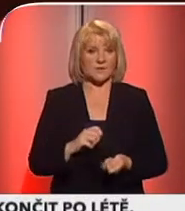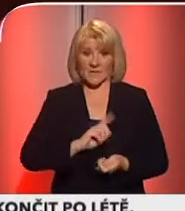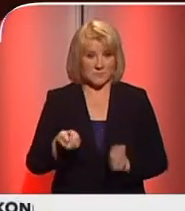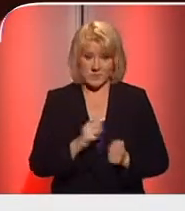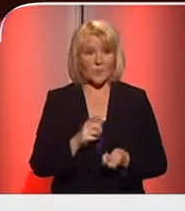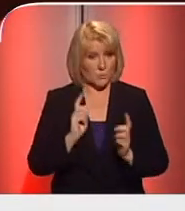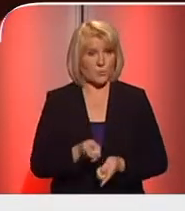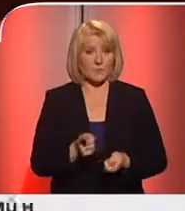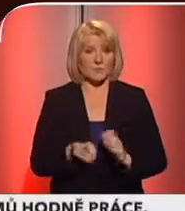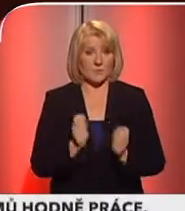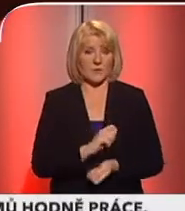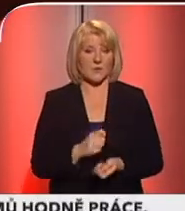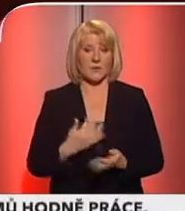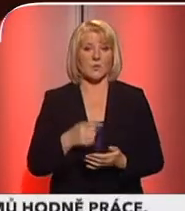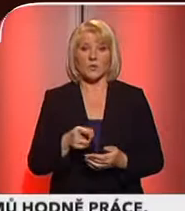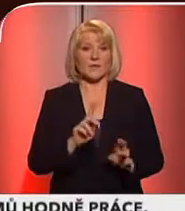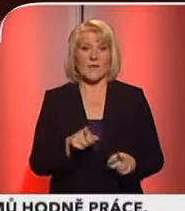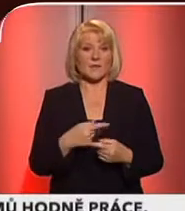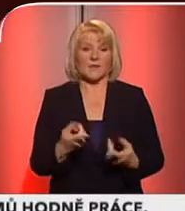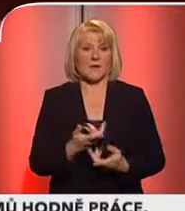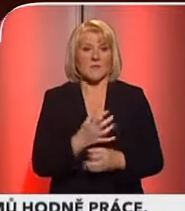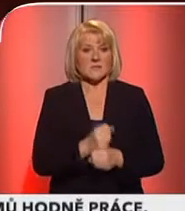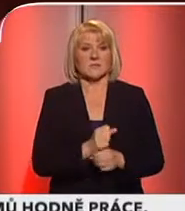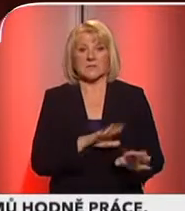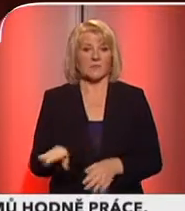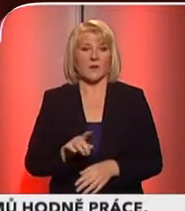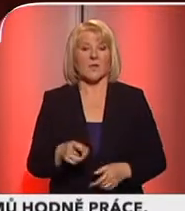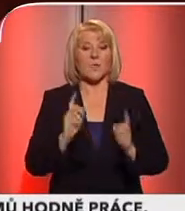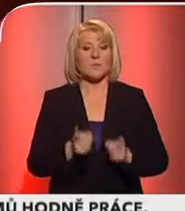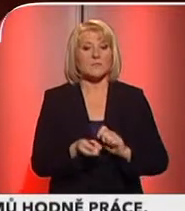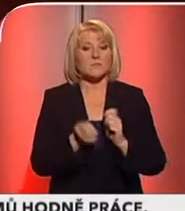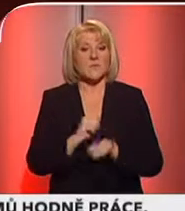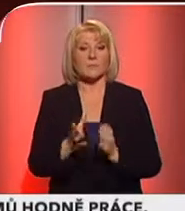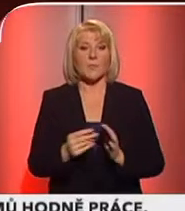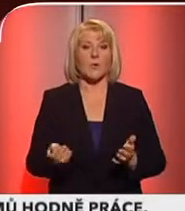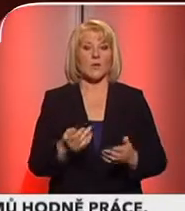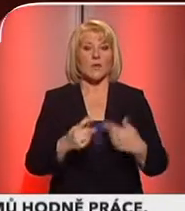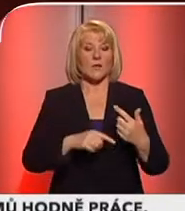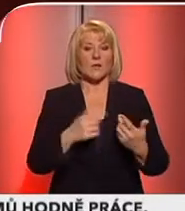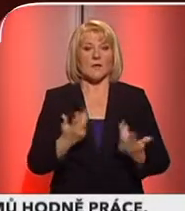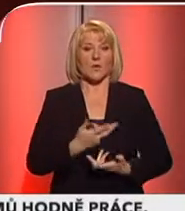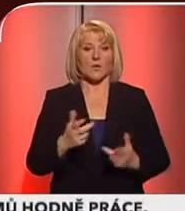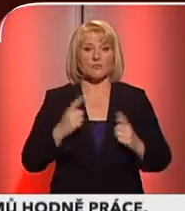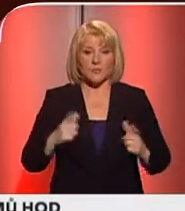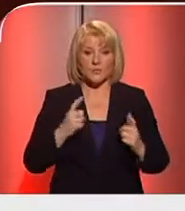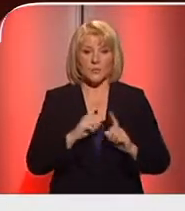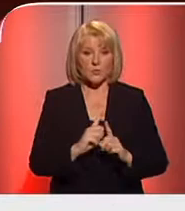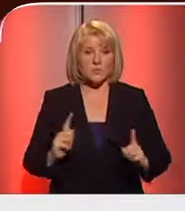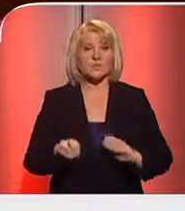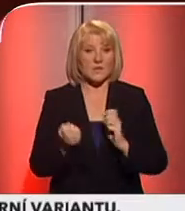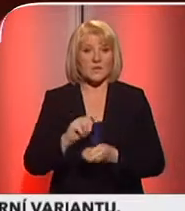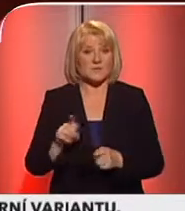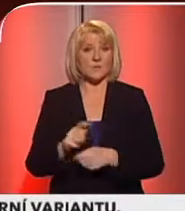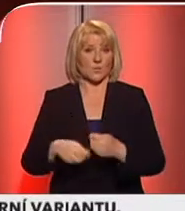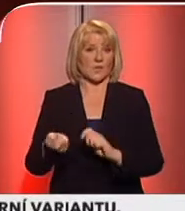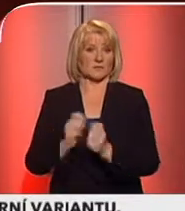změnit. Teď přece takovéhle věci nejsou dogmata. Ty by se měly vyvíjet podle toho, jak se vyvíjí celý ten prostor, ve kterém žijeme. A nejenom prostě